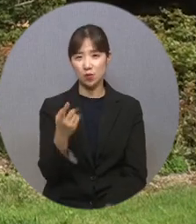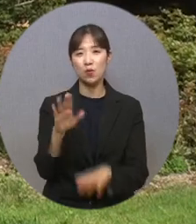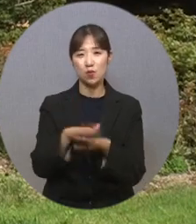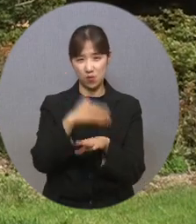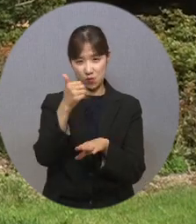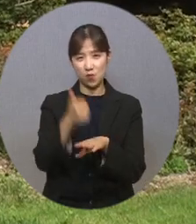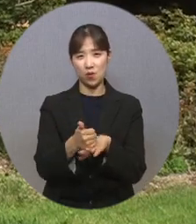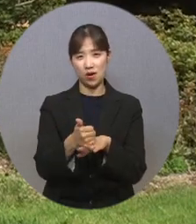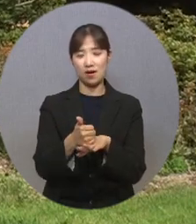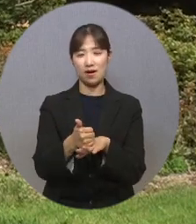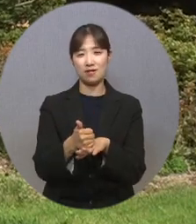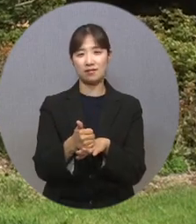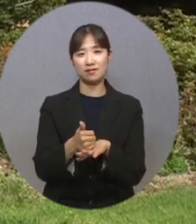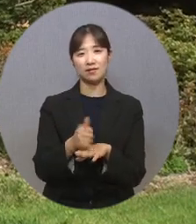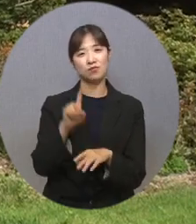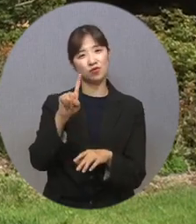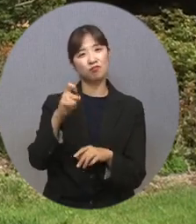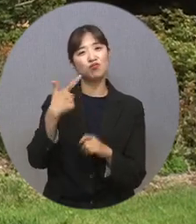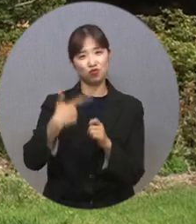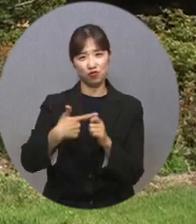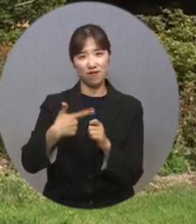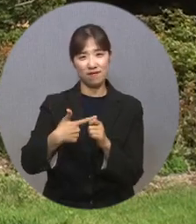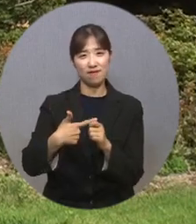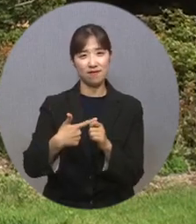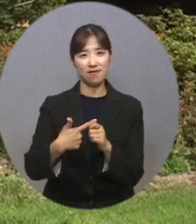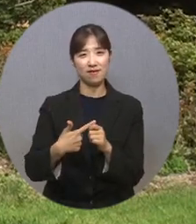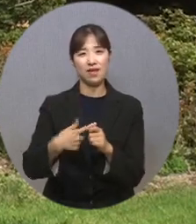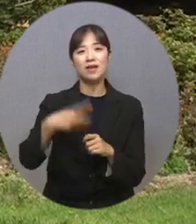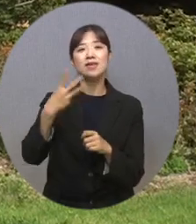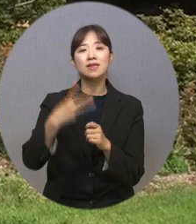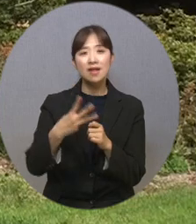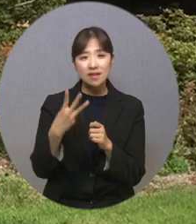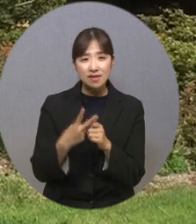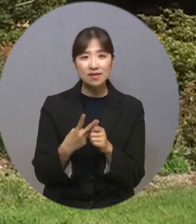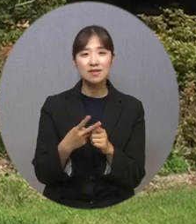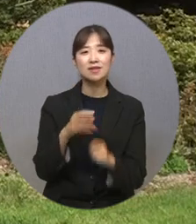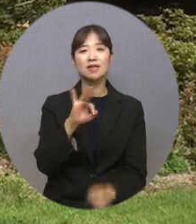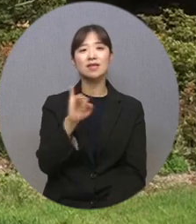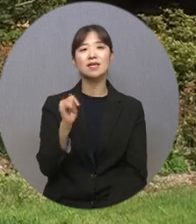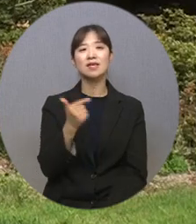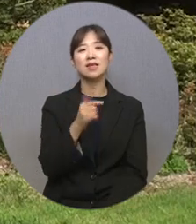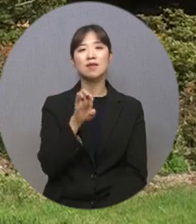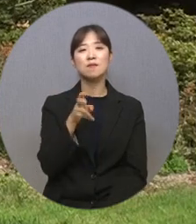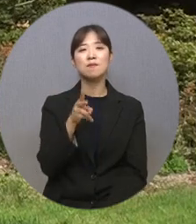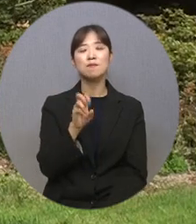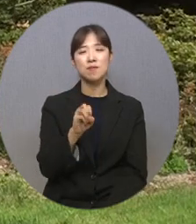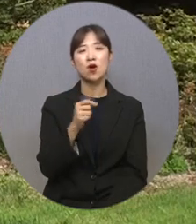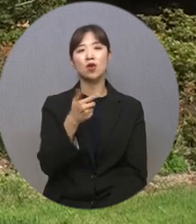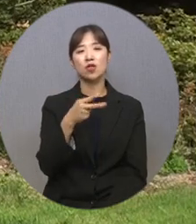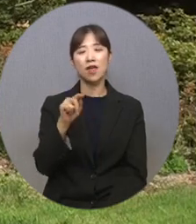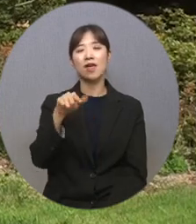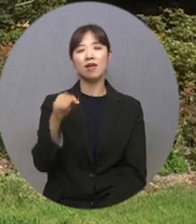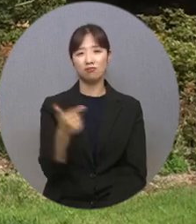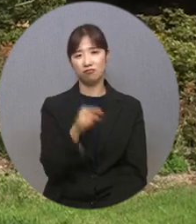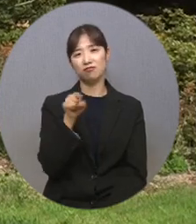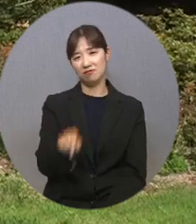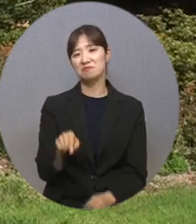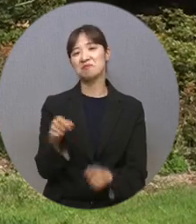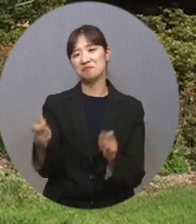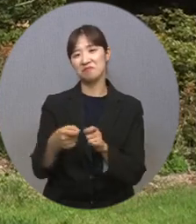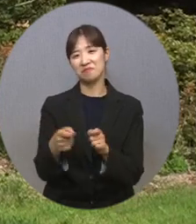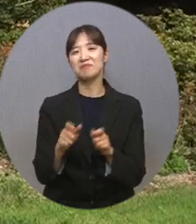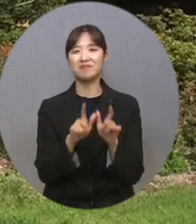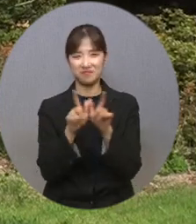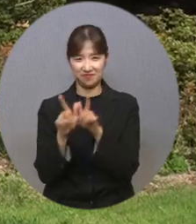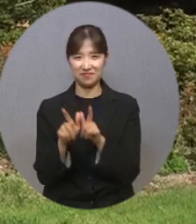인조왕 때, 인조대왕 16대죠. 셋째 임평대군이 여기서 살았습니다. 조금 내려가면 저